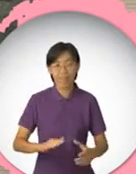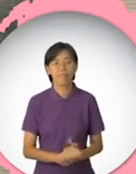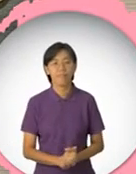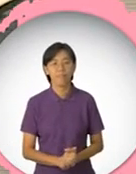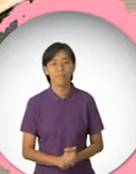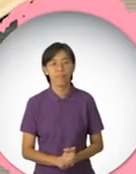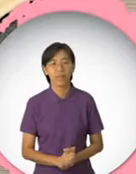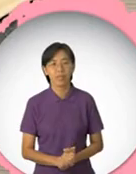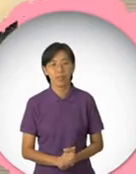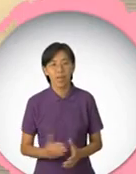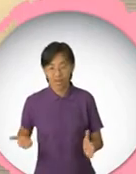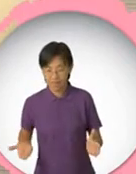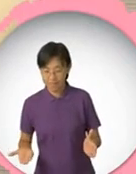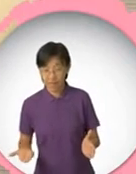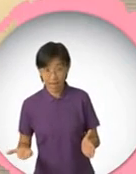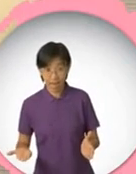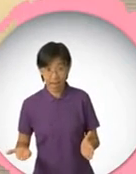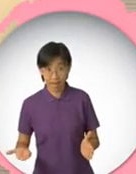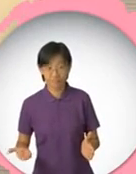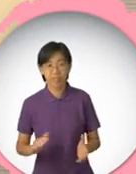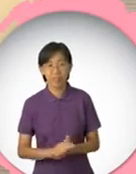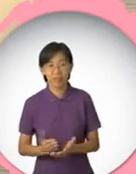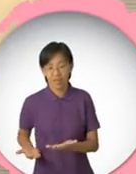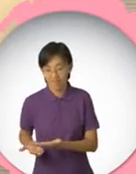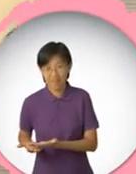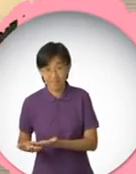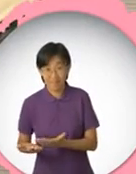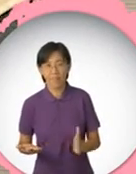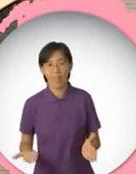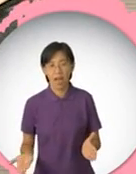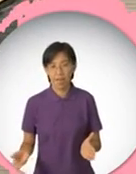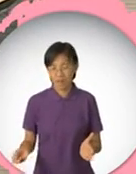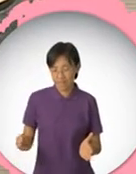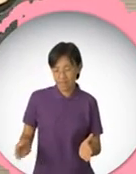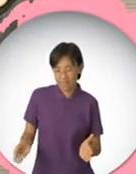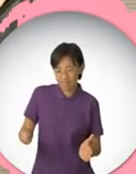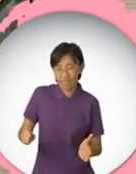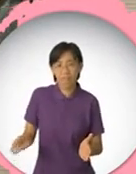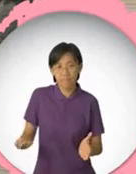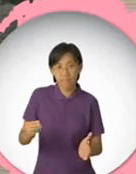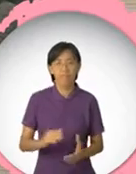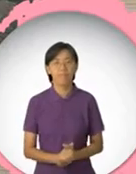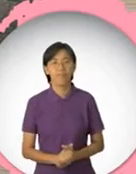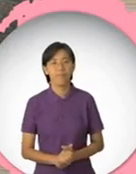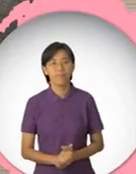ดึงขึ้นมาใช้ฝ่ามือค่ะค่อยๆเนี่ยค่ะตลบแผ่นแป้งขึ้นมาน